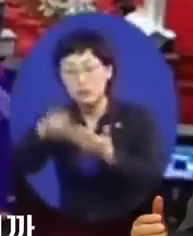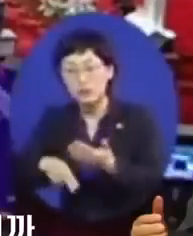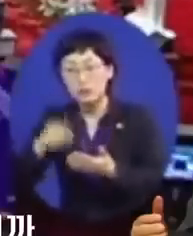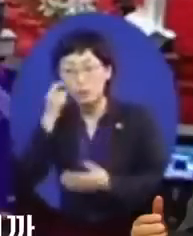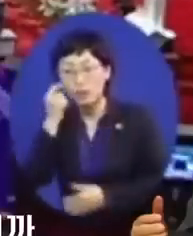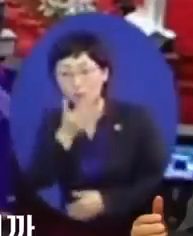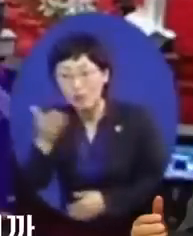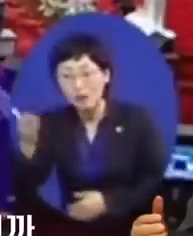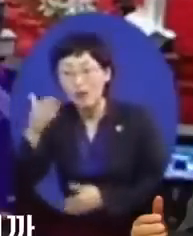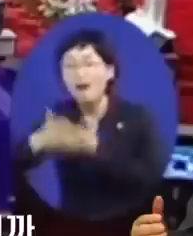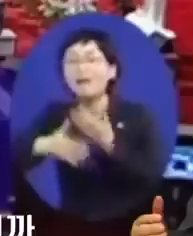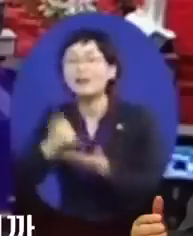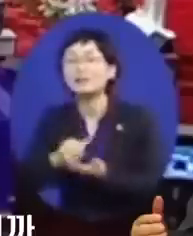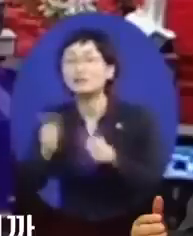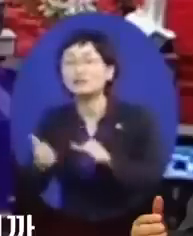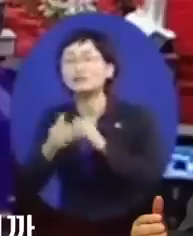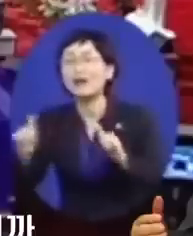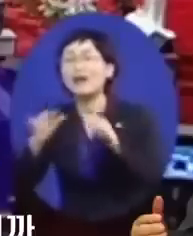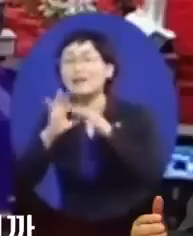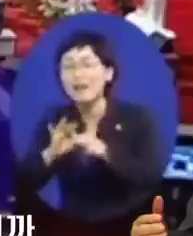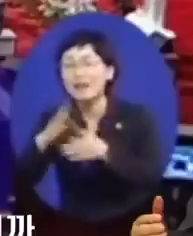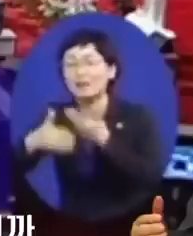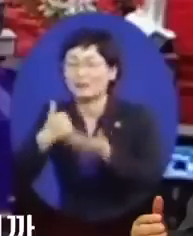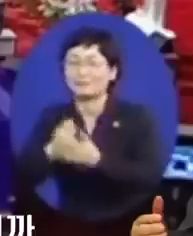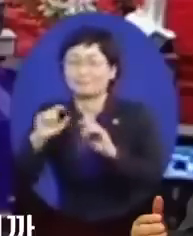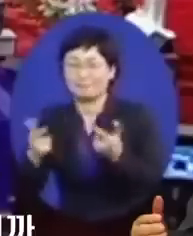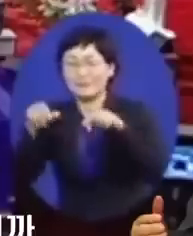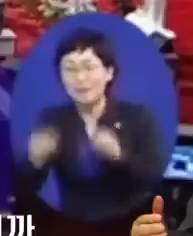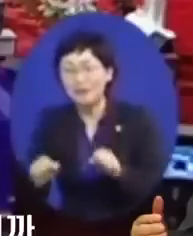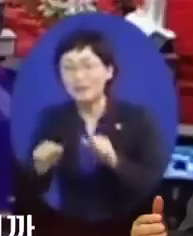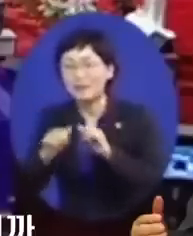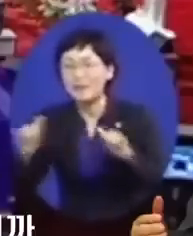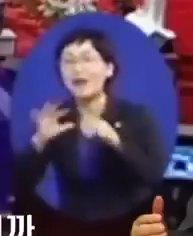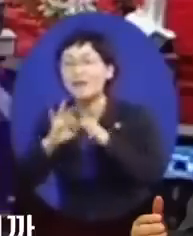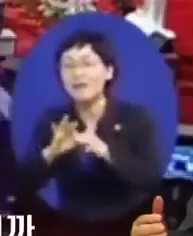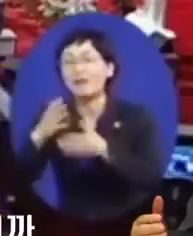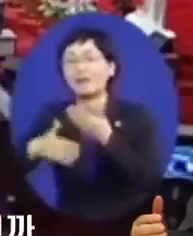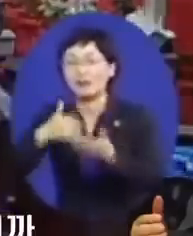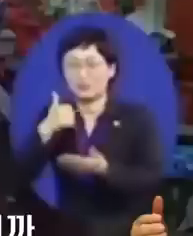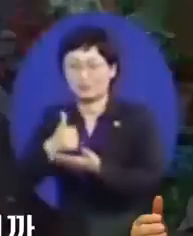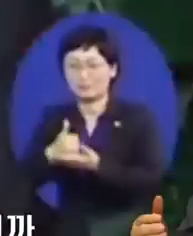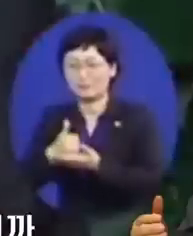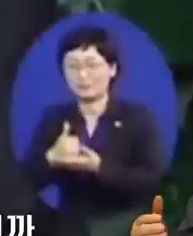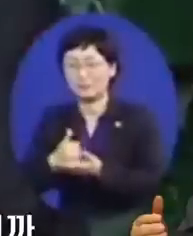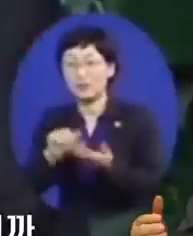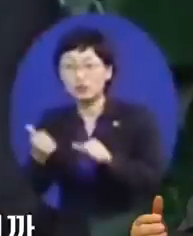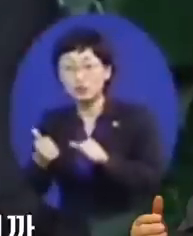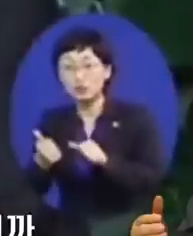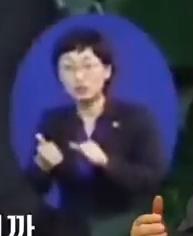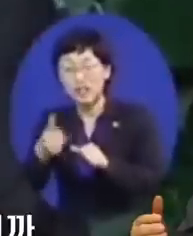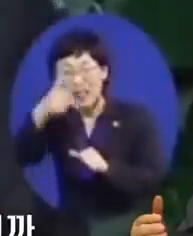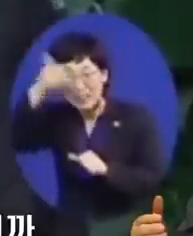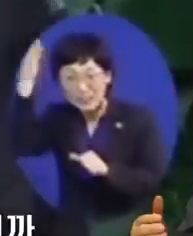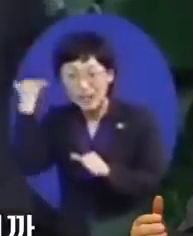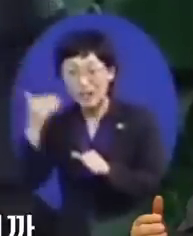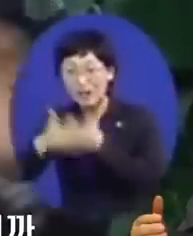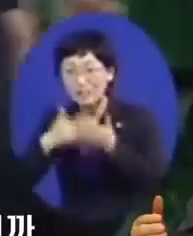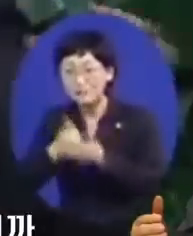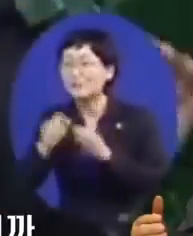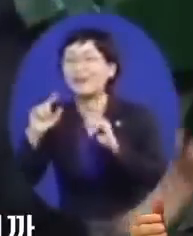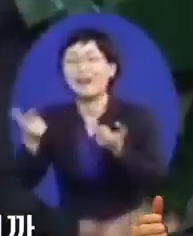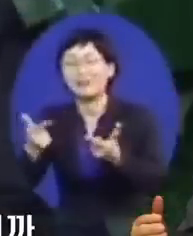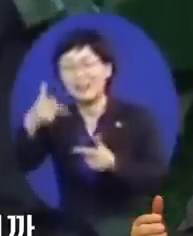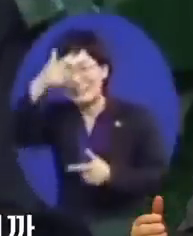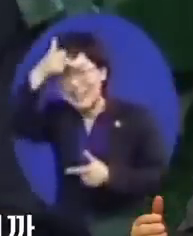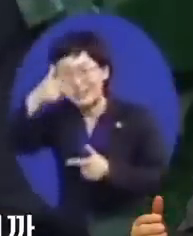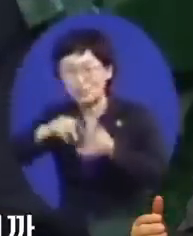하나님은 죽은 자의 하나님이 아니라 살아있는 자의 하나님이시요. 죽은 옛날의 하나님 아닙니다. 구약성경에